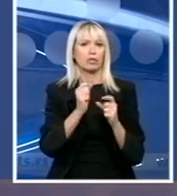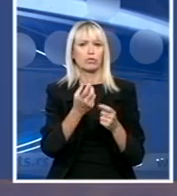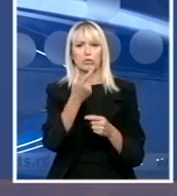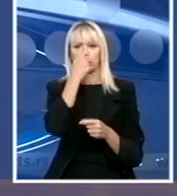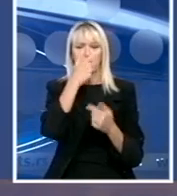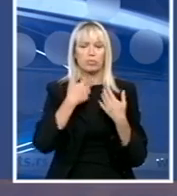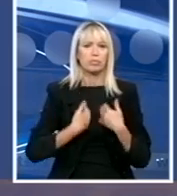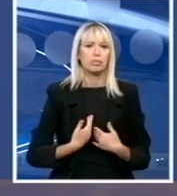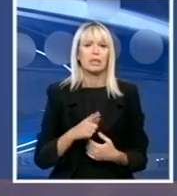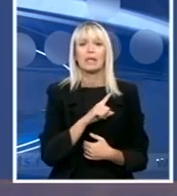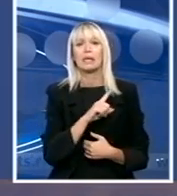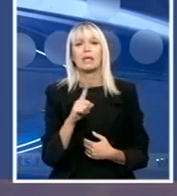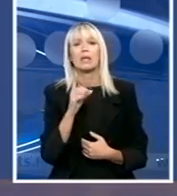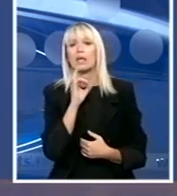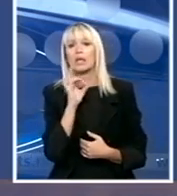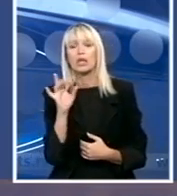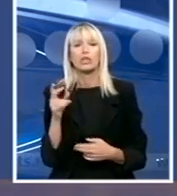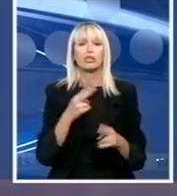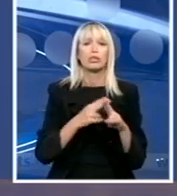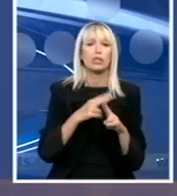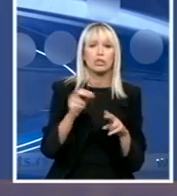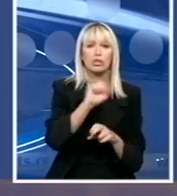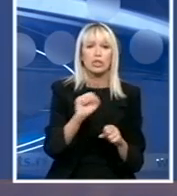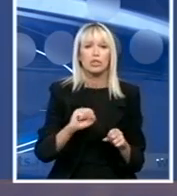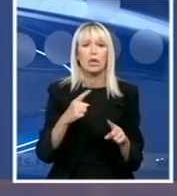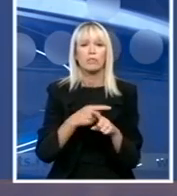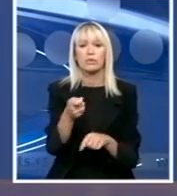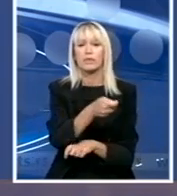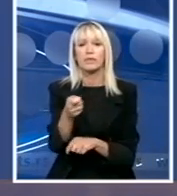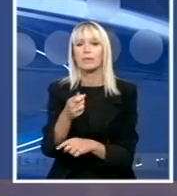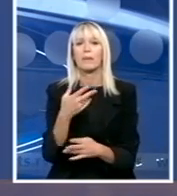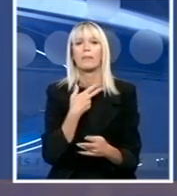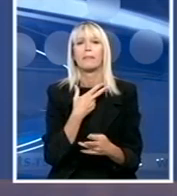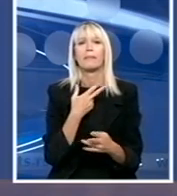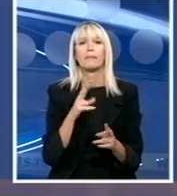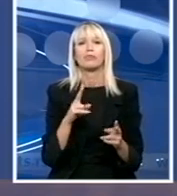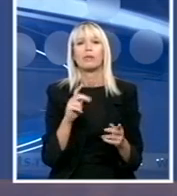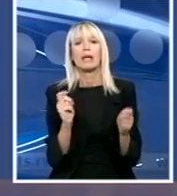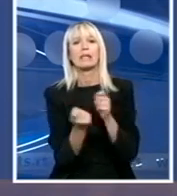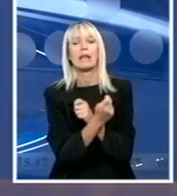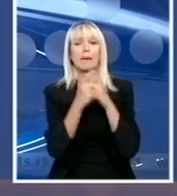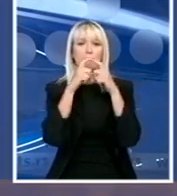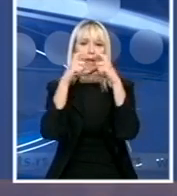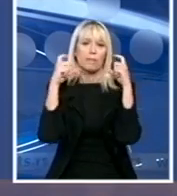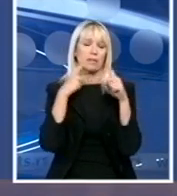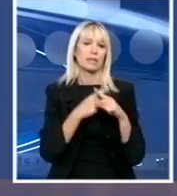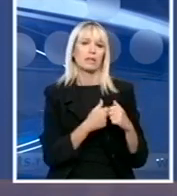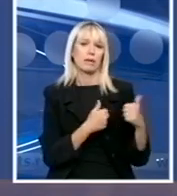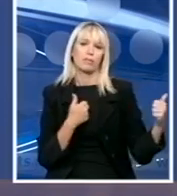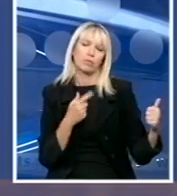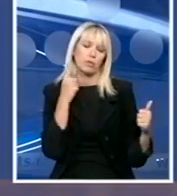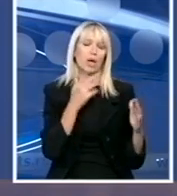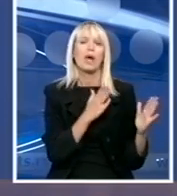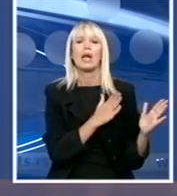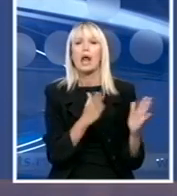nijedno čišćenje, nijedna dezinfekcija ne može da zameni nošenje maski i fizičku distancu, a škole će se